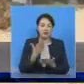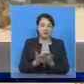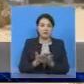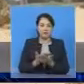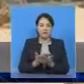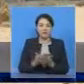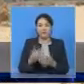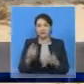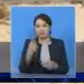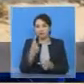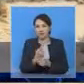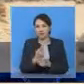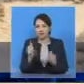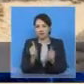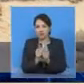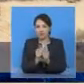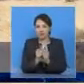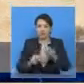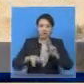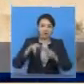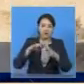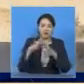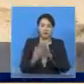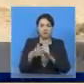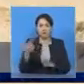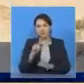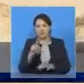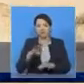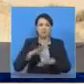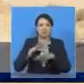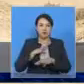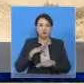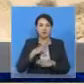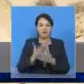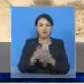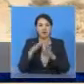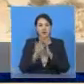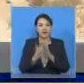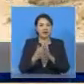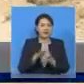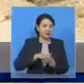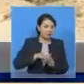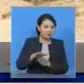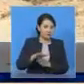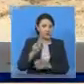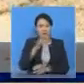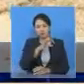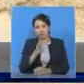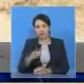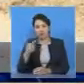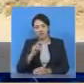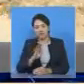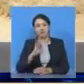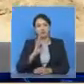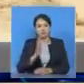кететін болсақ, соның бірі жақында ғана құрылыс ауылына газ тартылды. Енді бұл ауылдық округ толықтай 100% газбен